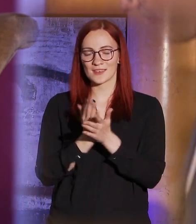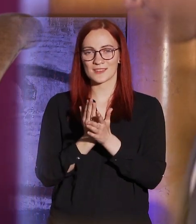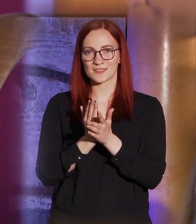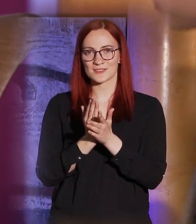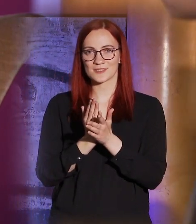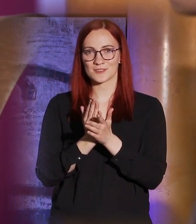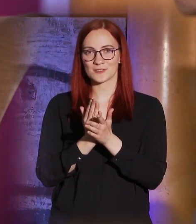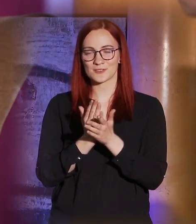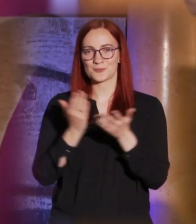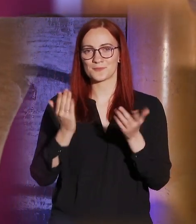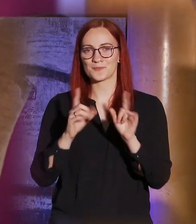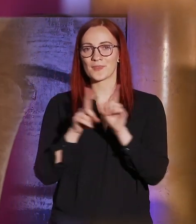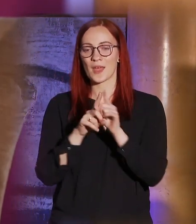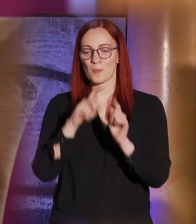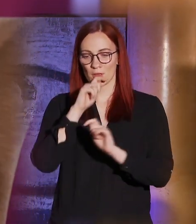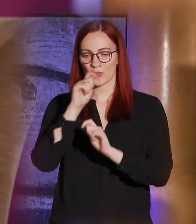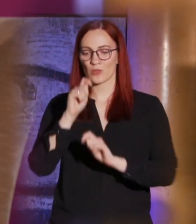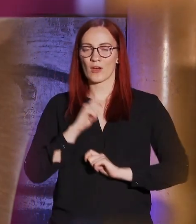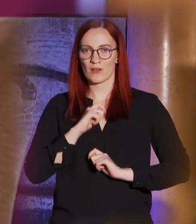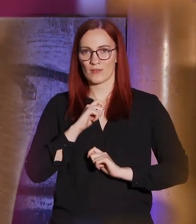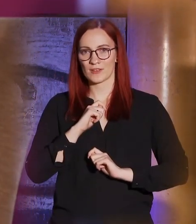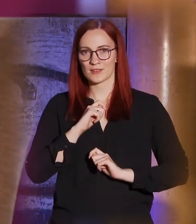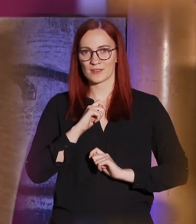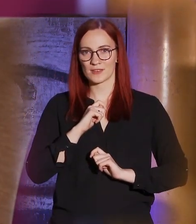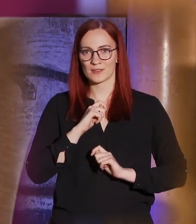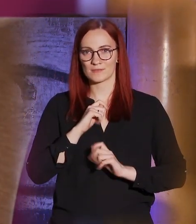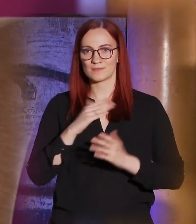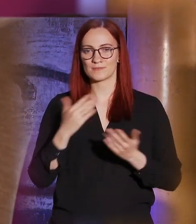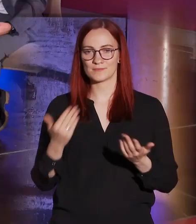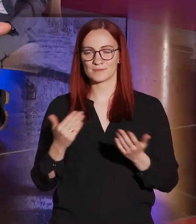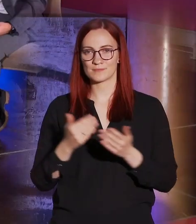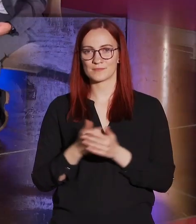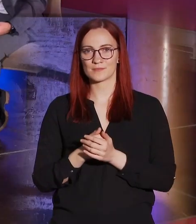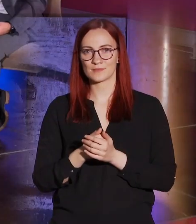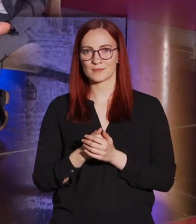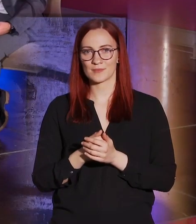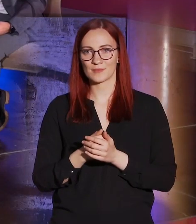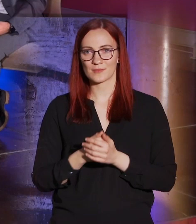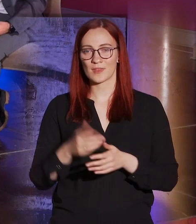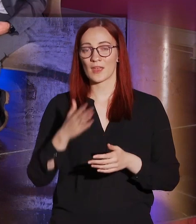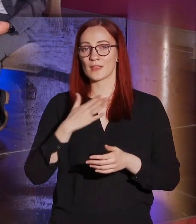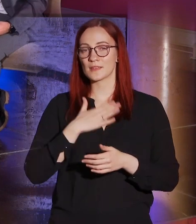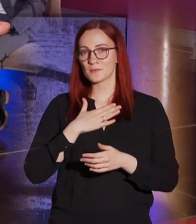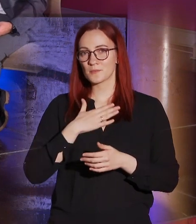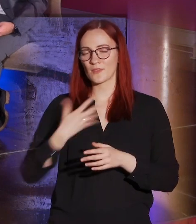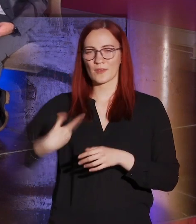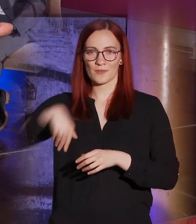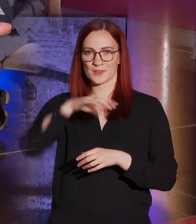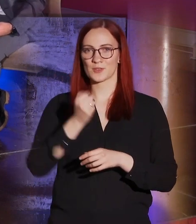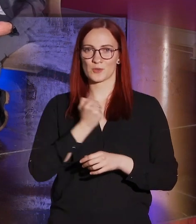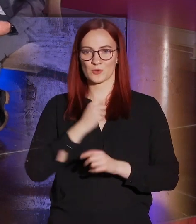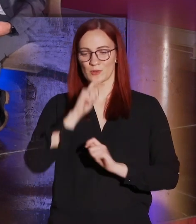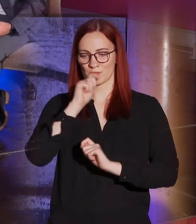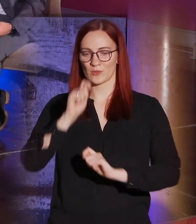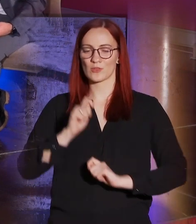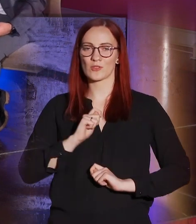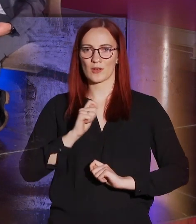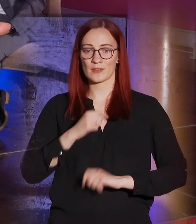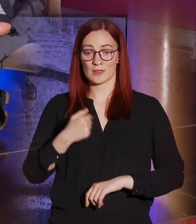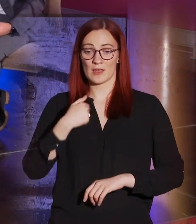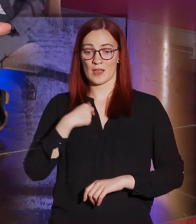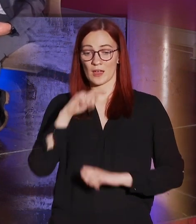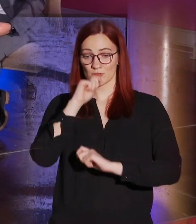tai ne mano, tai yra dovana. Ne? Tarkim, mes kiekvienas turim savo kažkokias duotybės ir dovanas. Tai aš esu gavusi